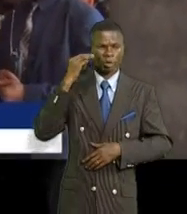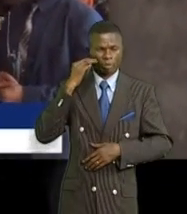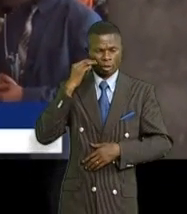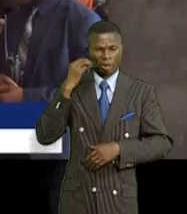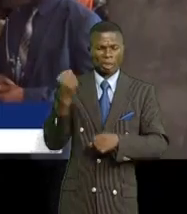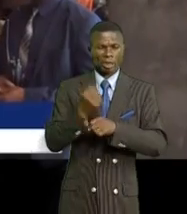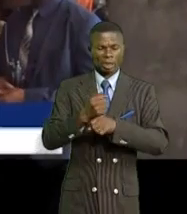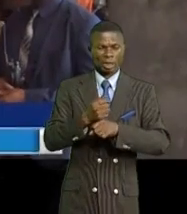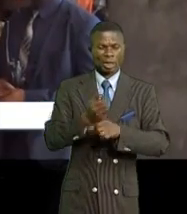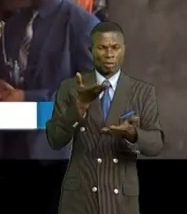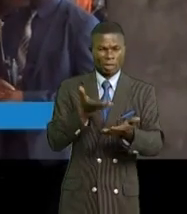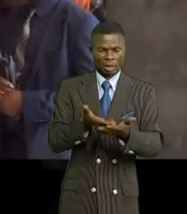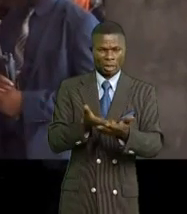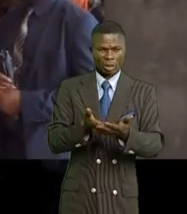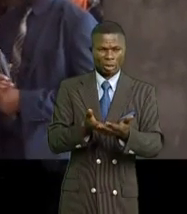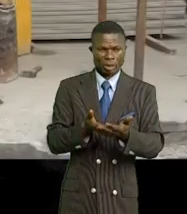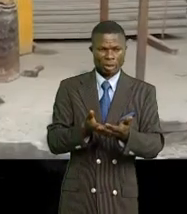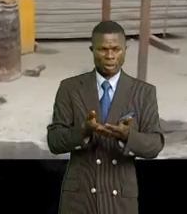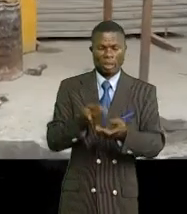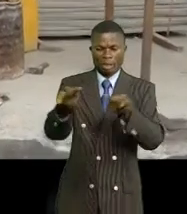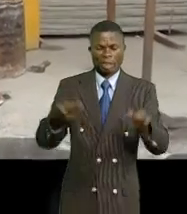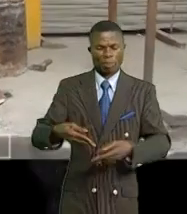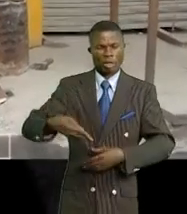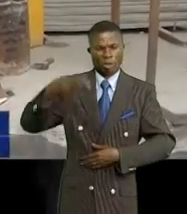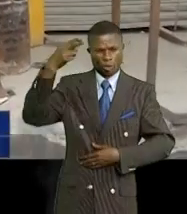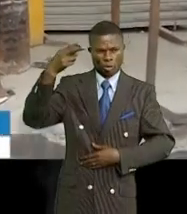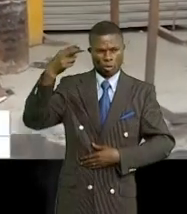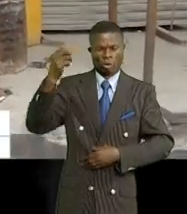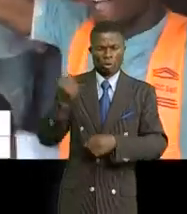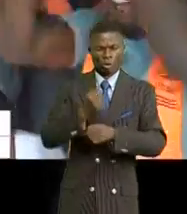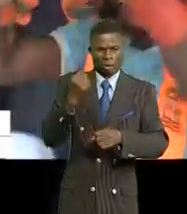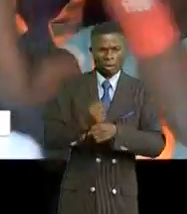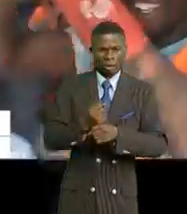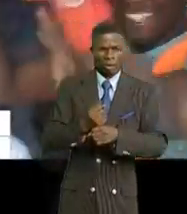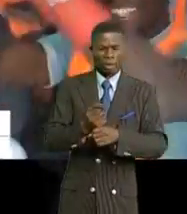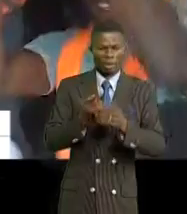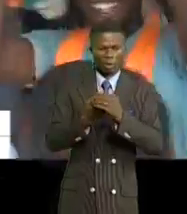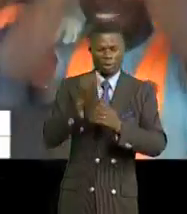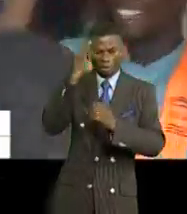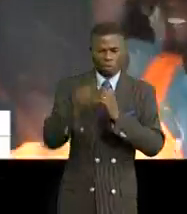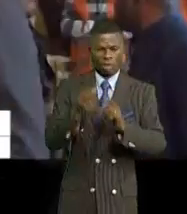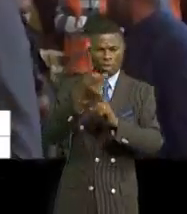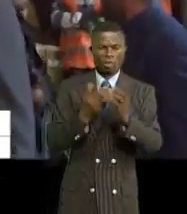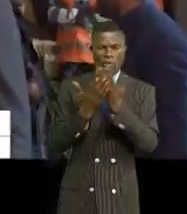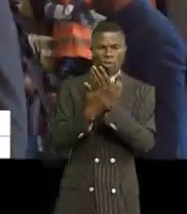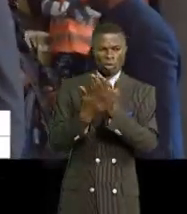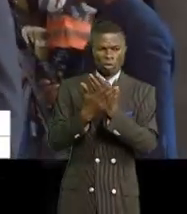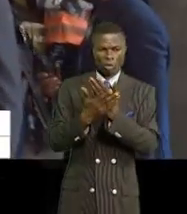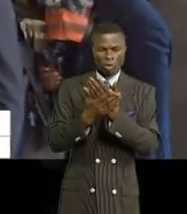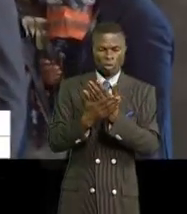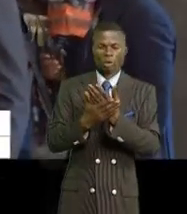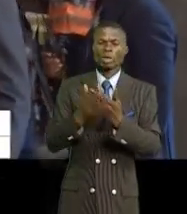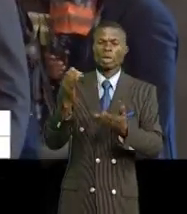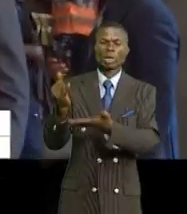sectoriel une place de choix. Ces travaux, dont la fin contractuelle est pour le mois de juillet, représentent un